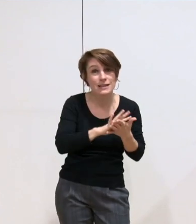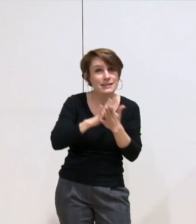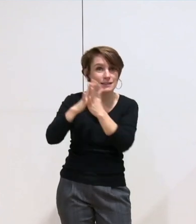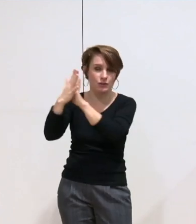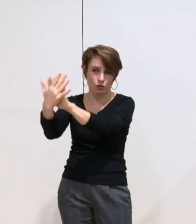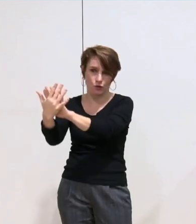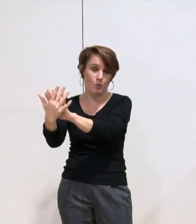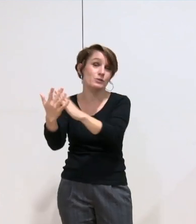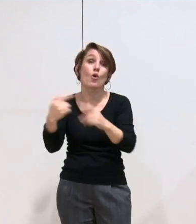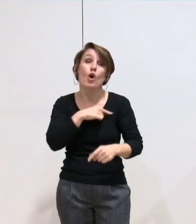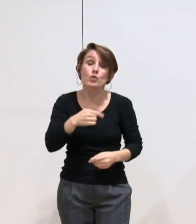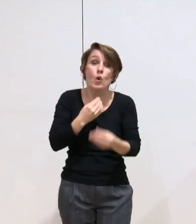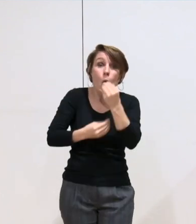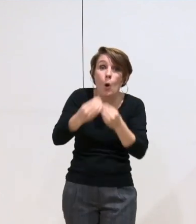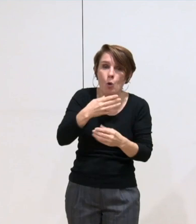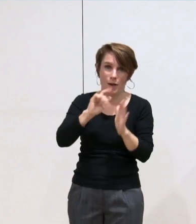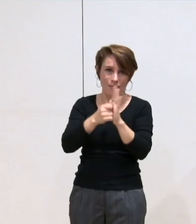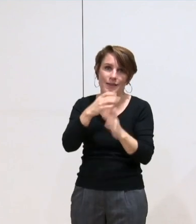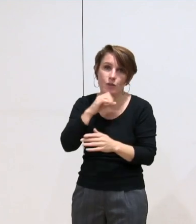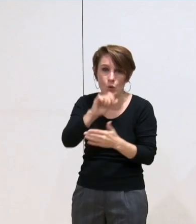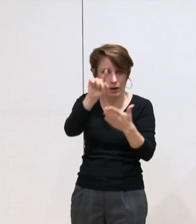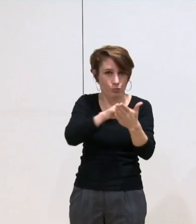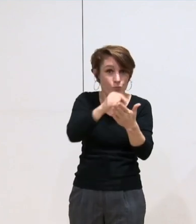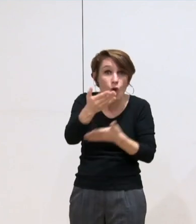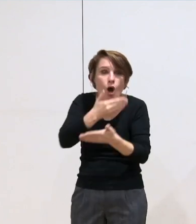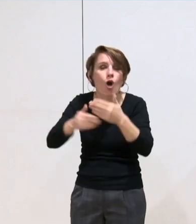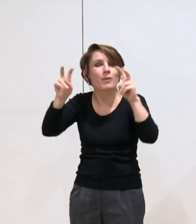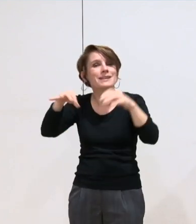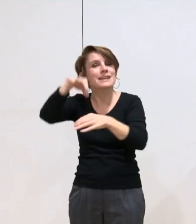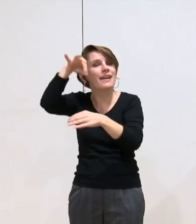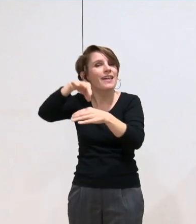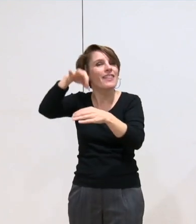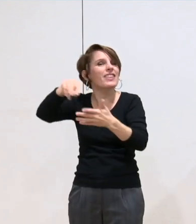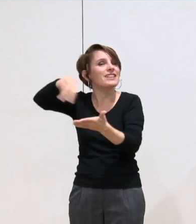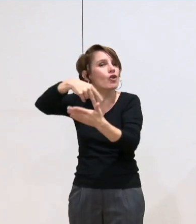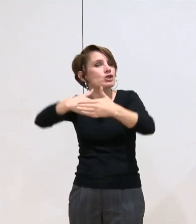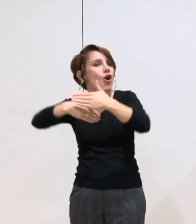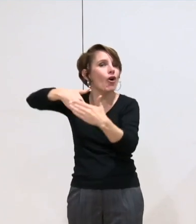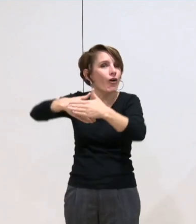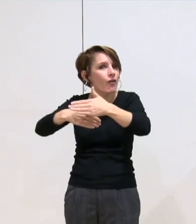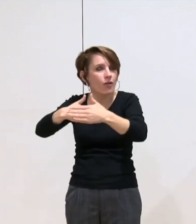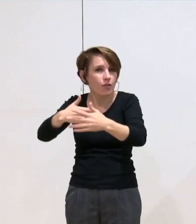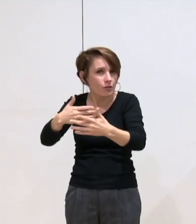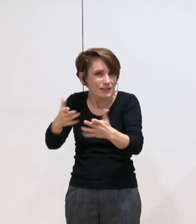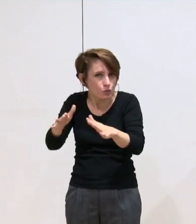un thé dansant, un nouveau format. Et ce n'est donc pas la suppression